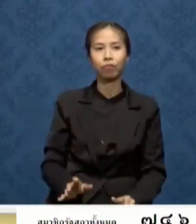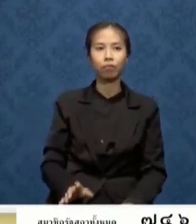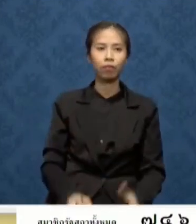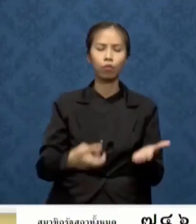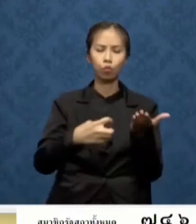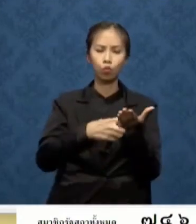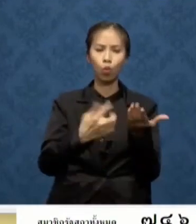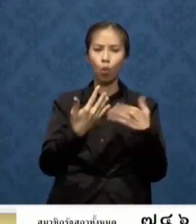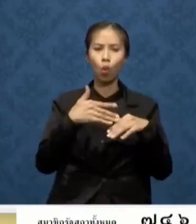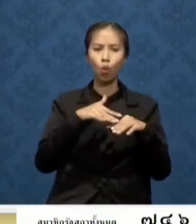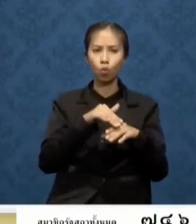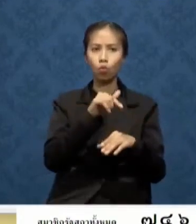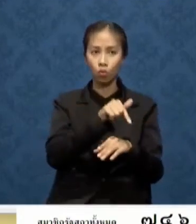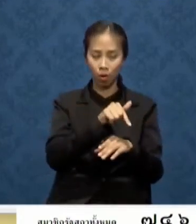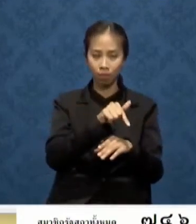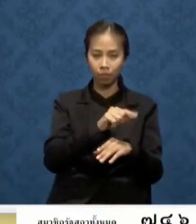รรรรรรรรรรร